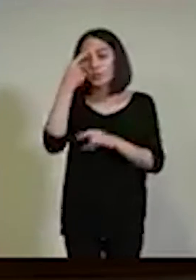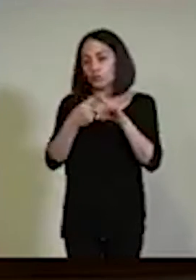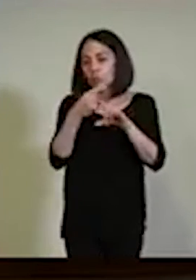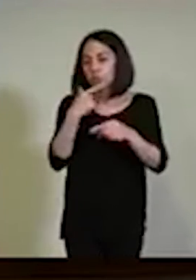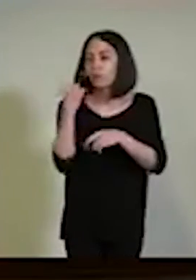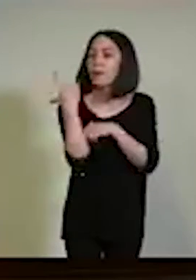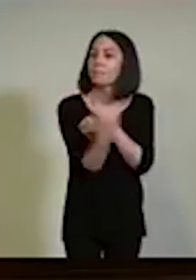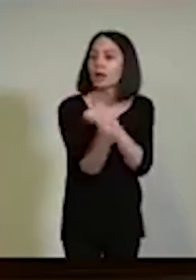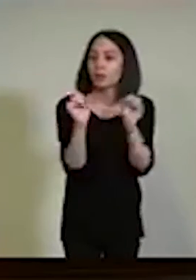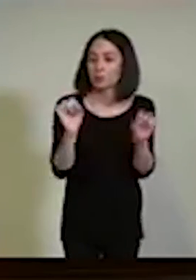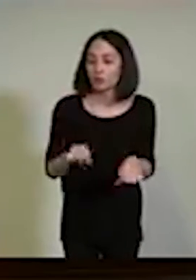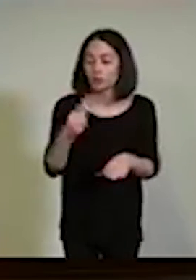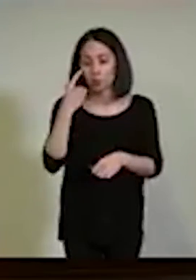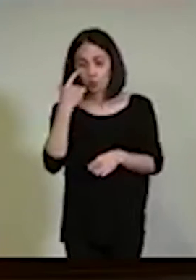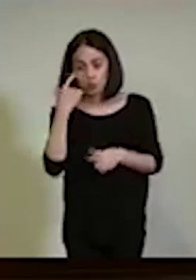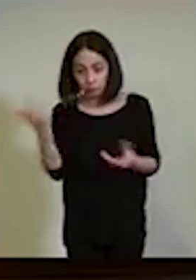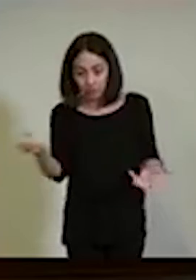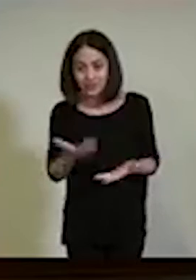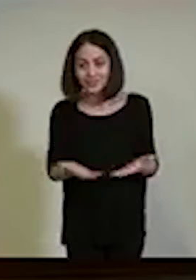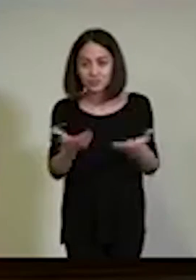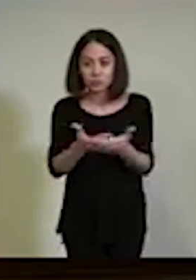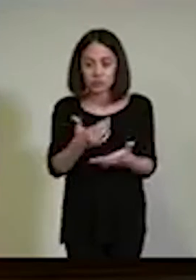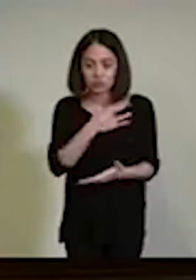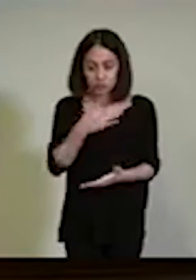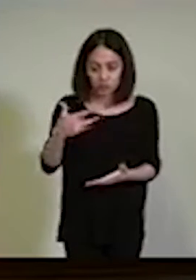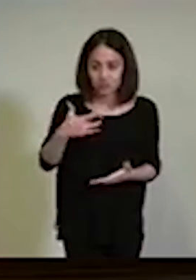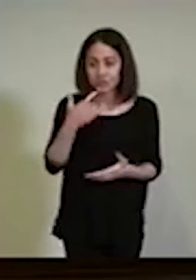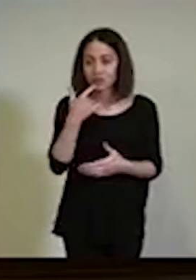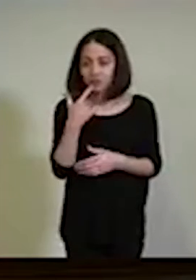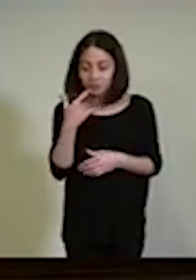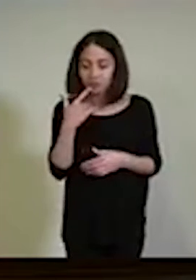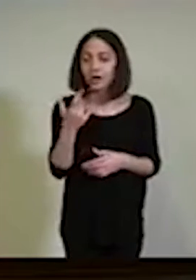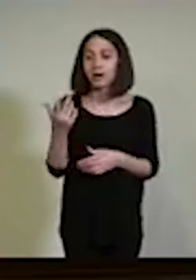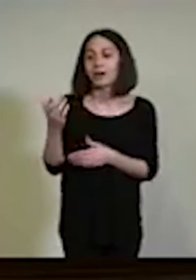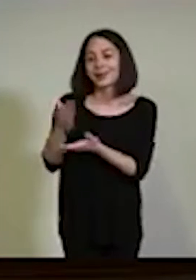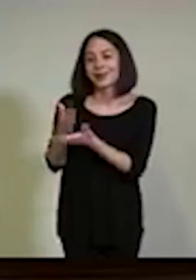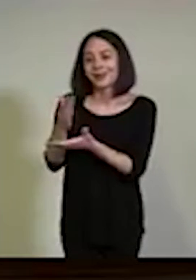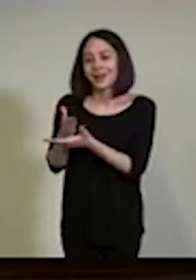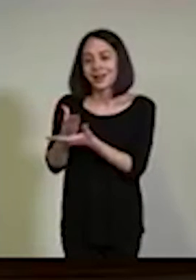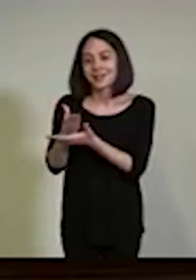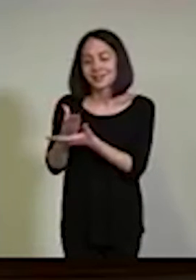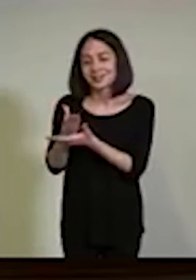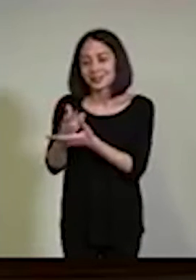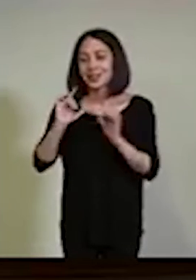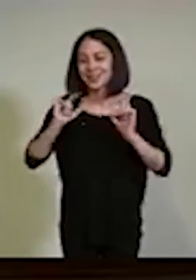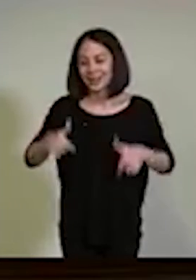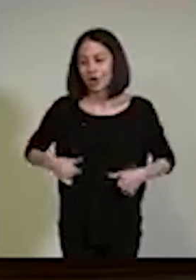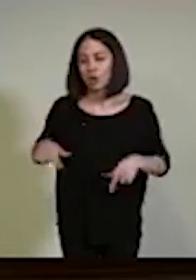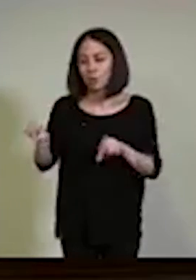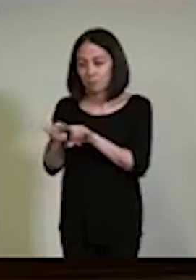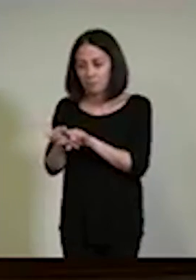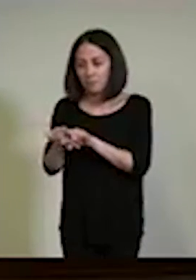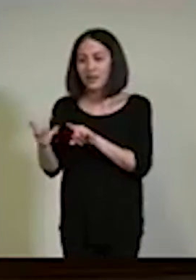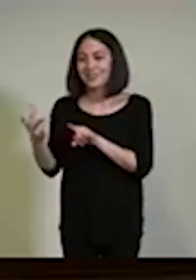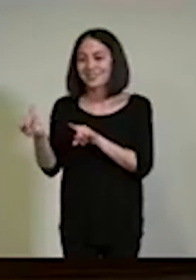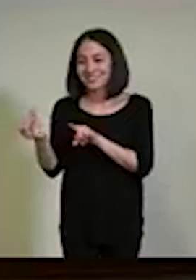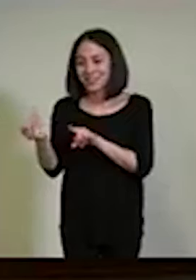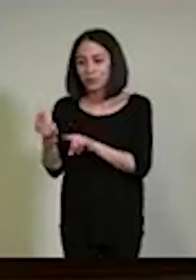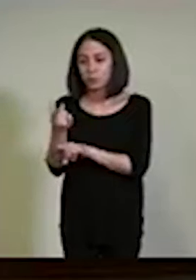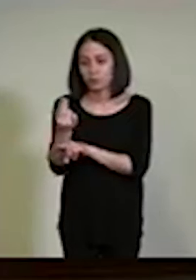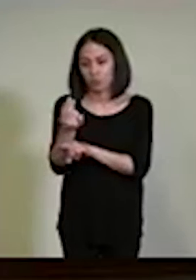sanitaire et afin d'éviter les brassages d'enfants, des duos et des trios de classes sont d'une même école ont été privilégiés.